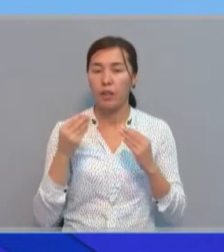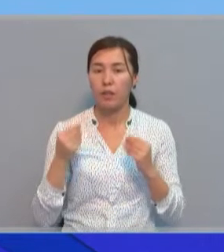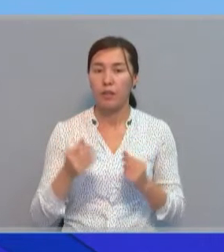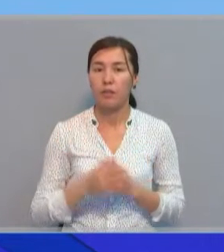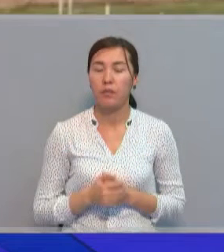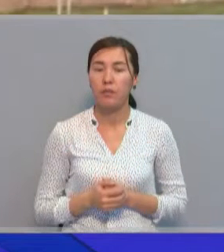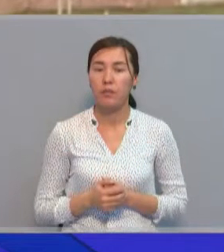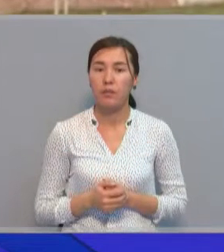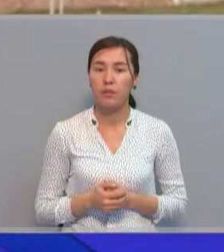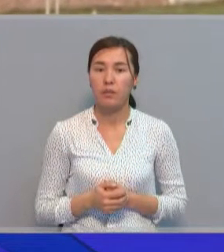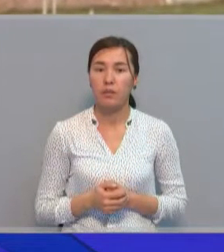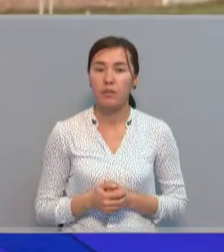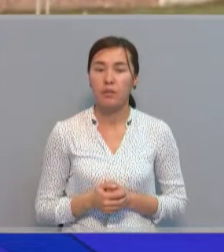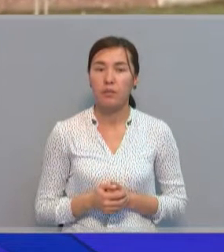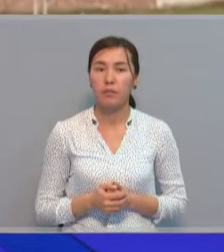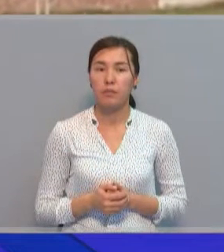средства.